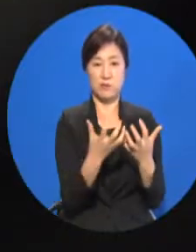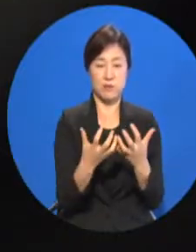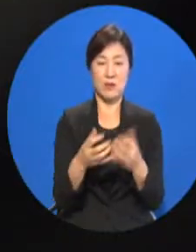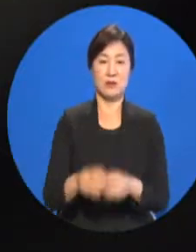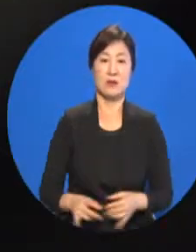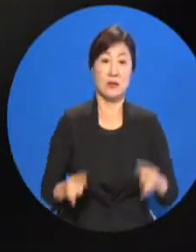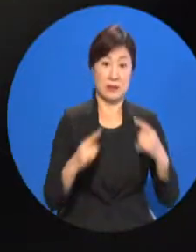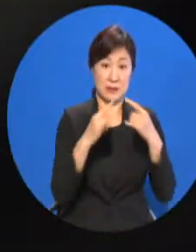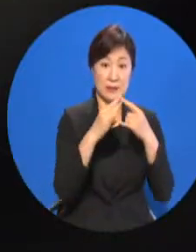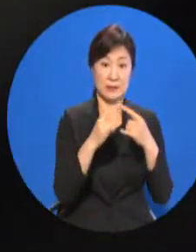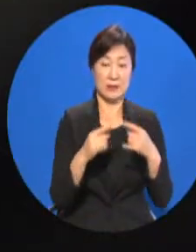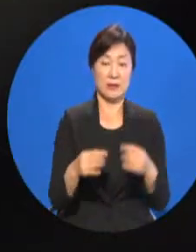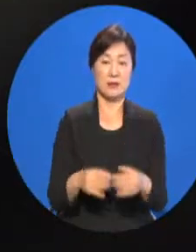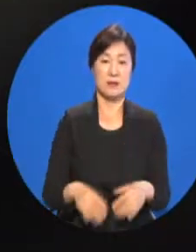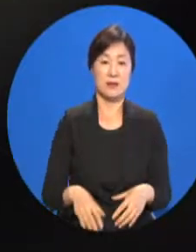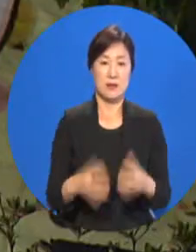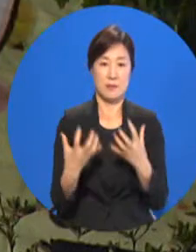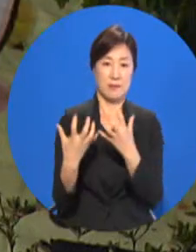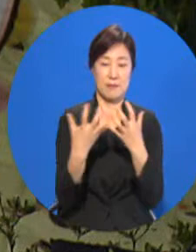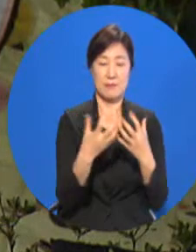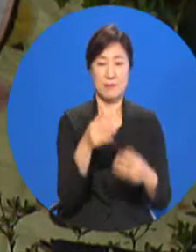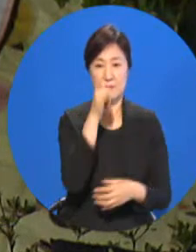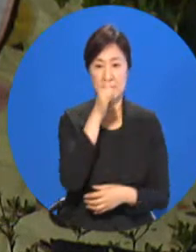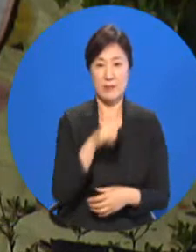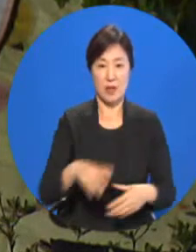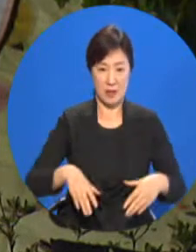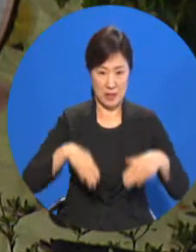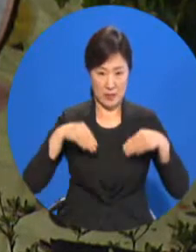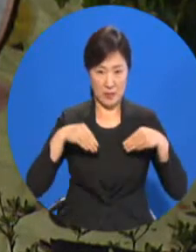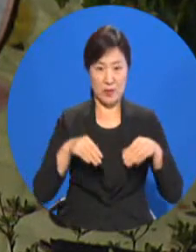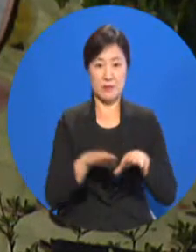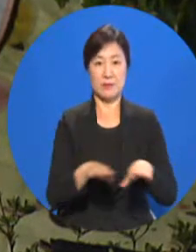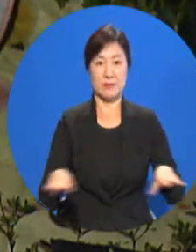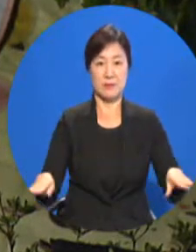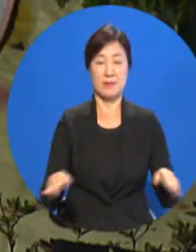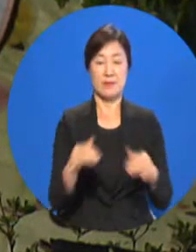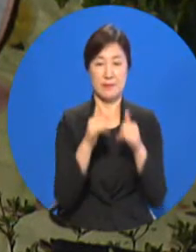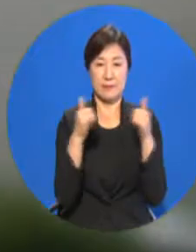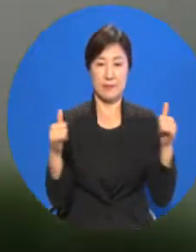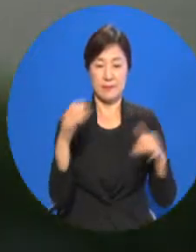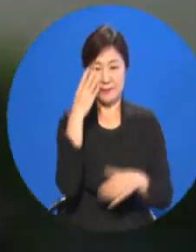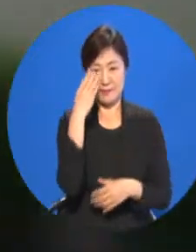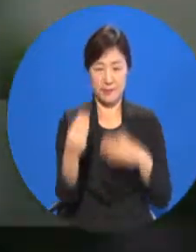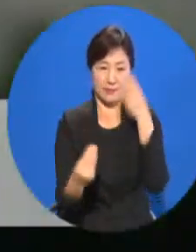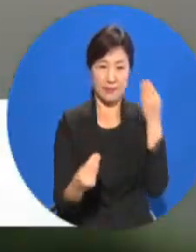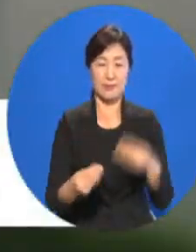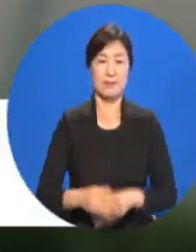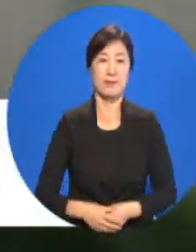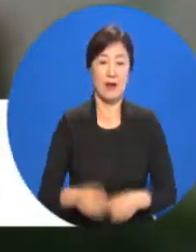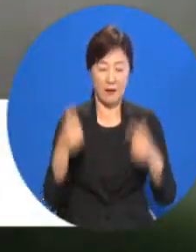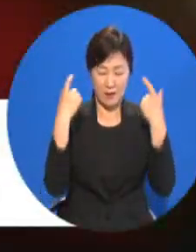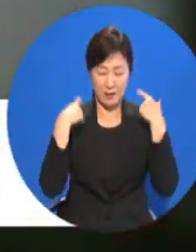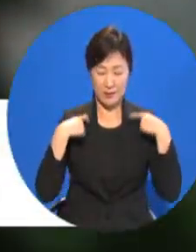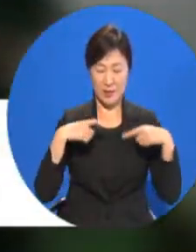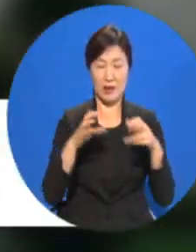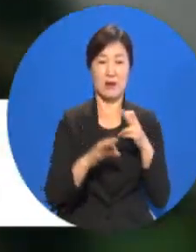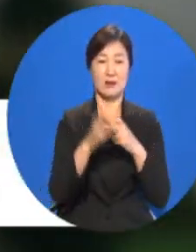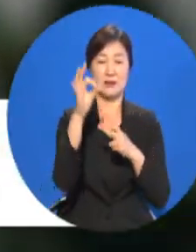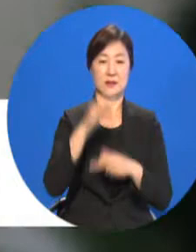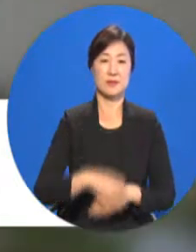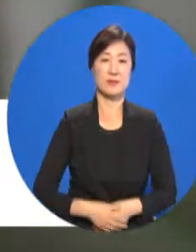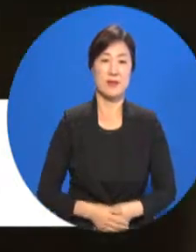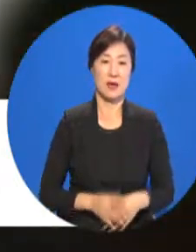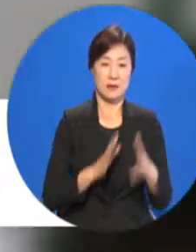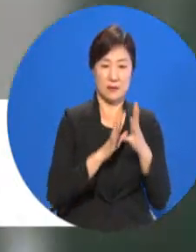텐트까지 동원돼 장사진을 이루고 이부자리를 깐 사람들도 보입니다. 다음 날 아침부터 선착순으로